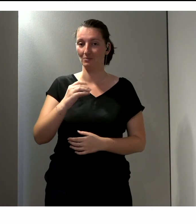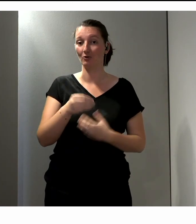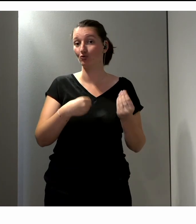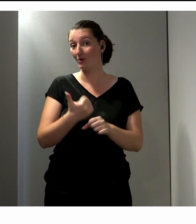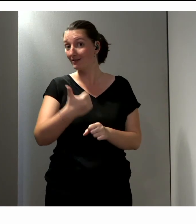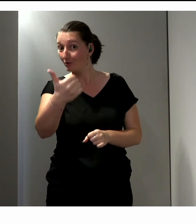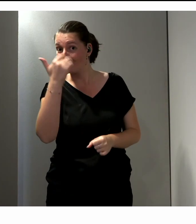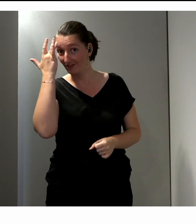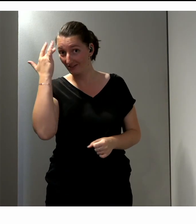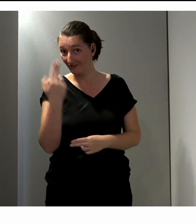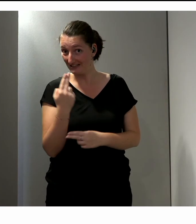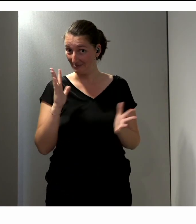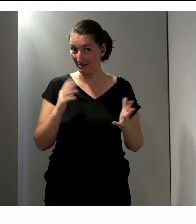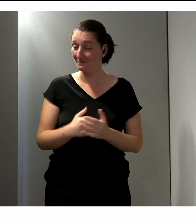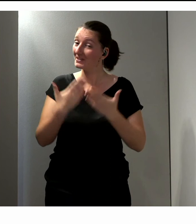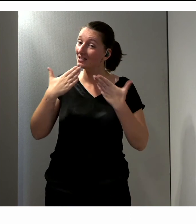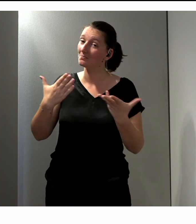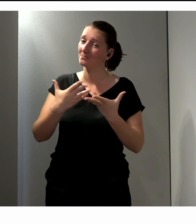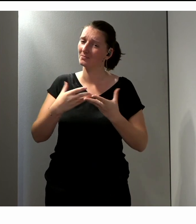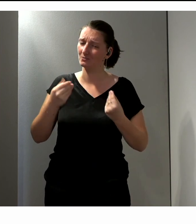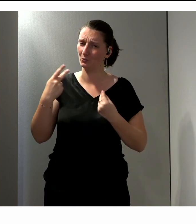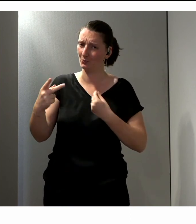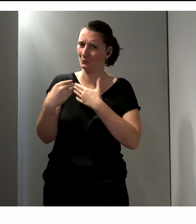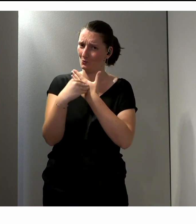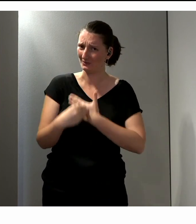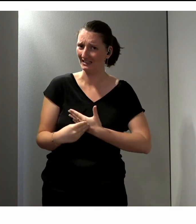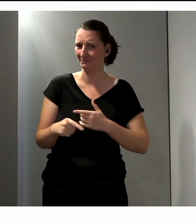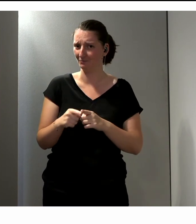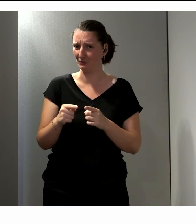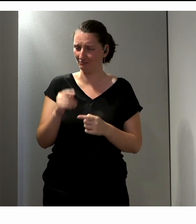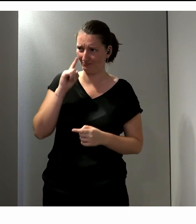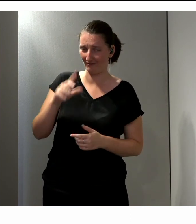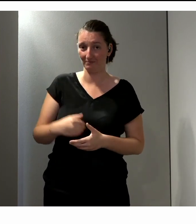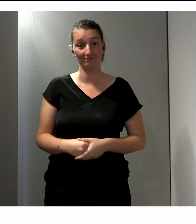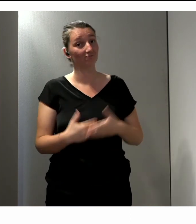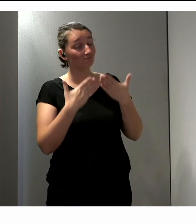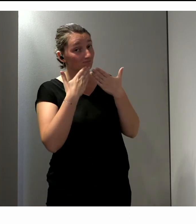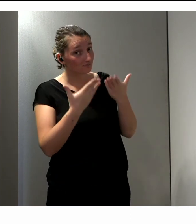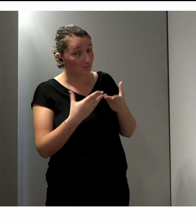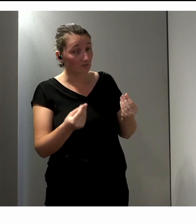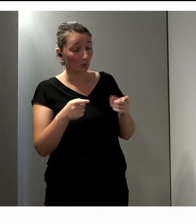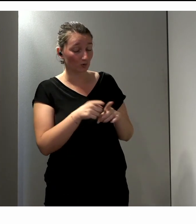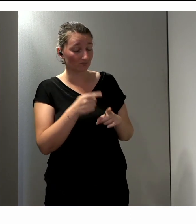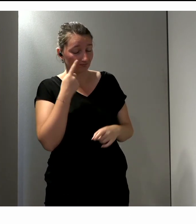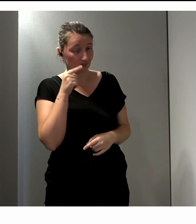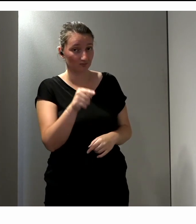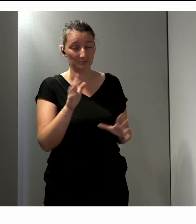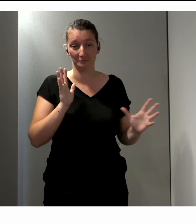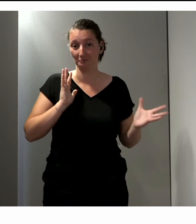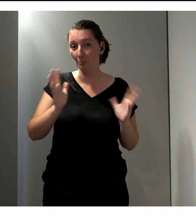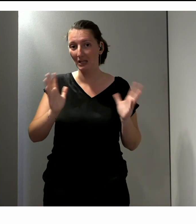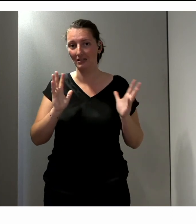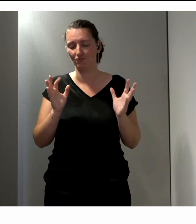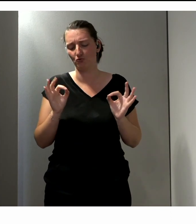l'été. Merci beaucoup pour votre temps et vos recommandations. Merci beaucoup à vous. C'est vrai que j'ai peut-être,